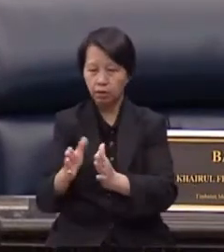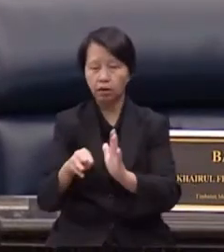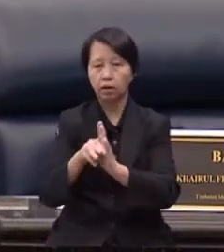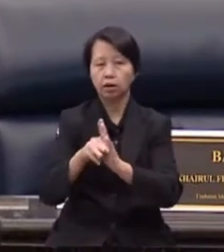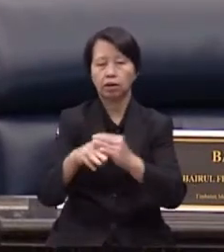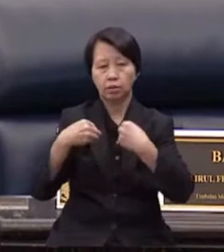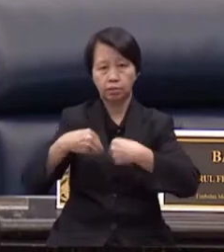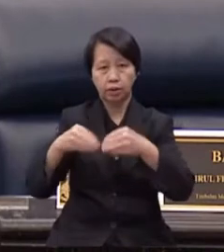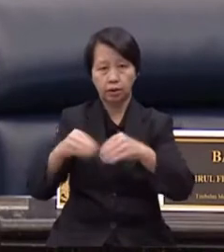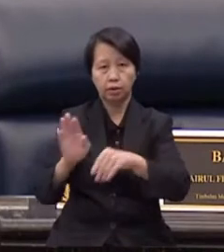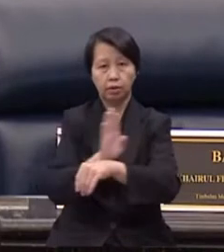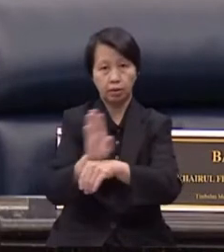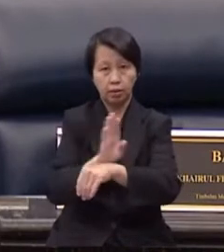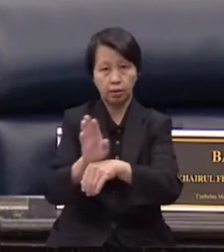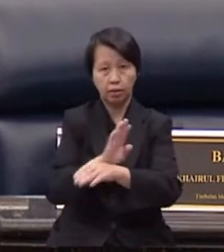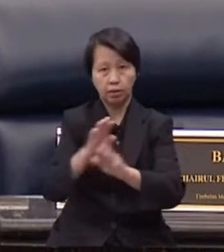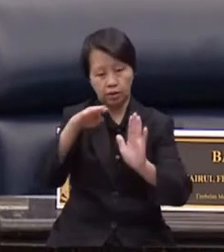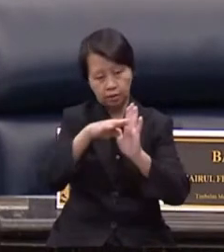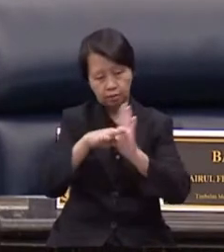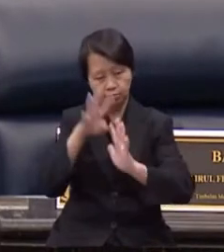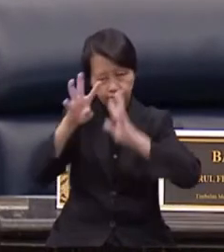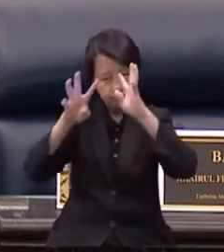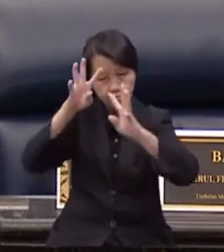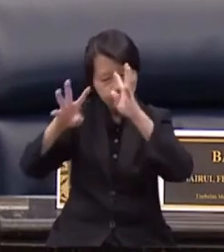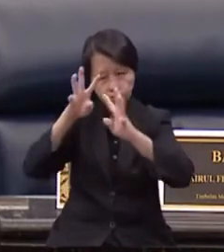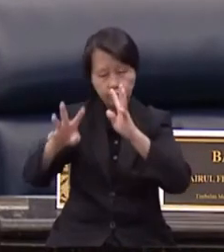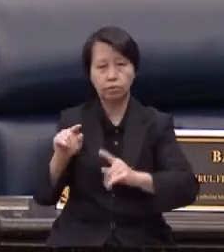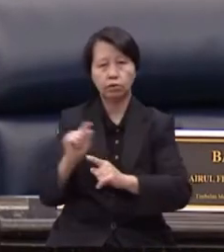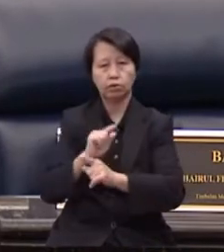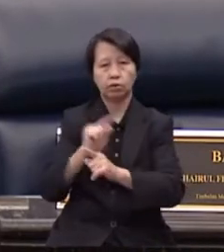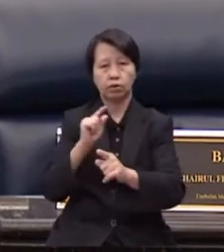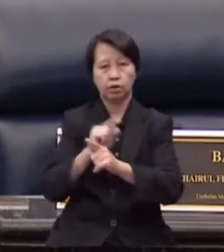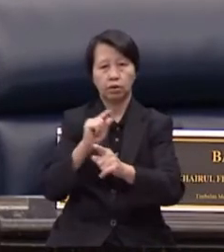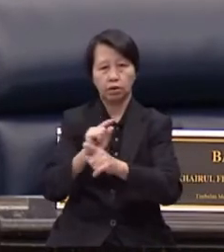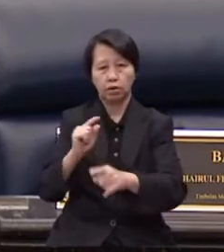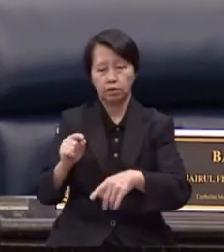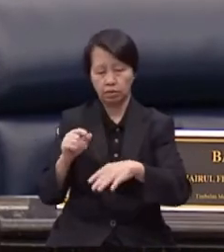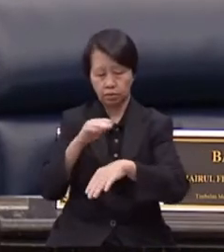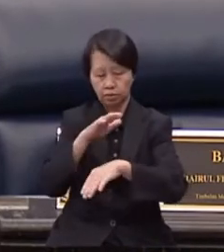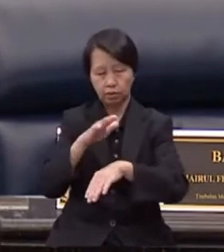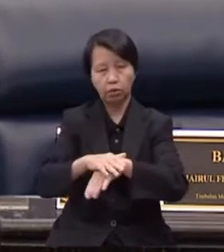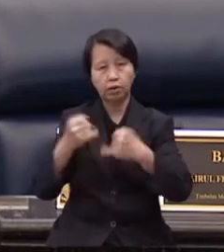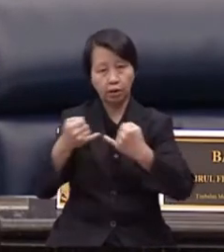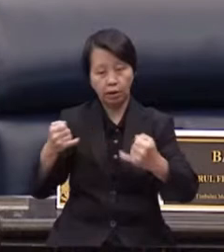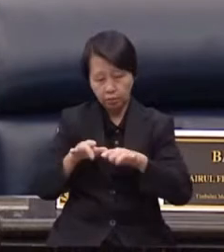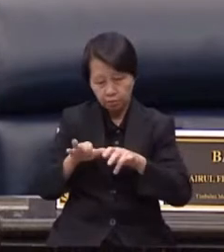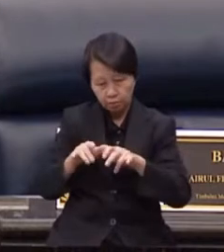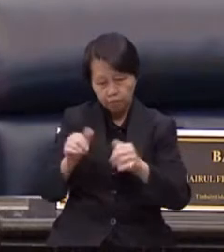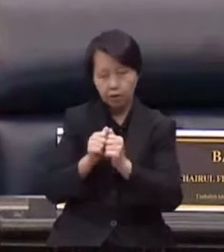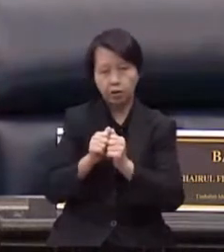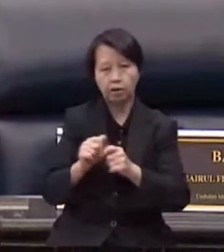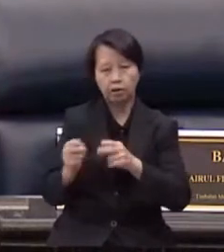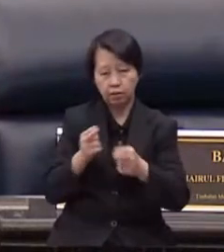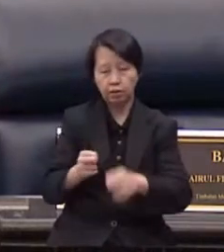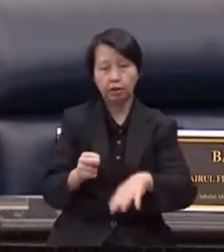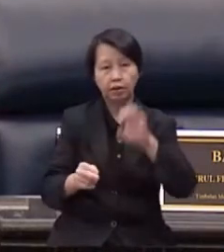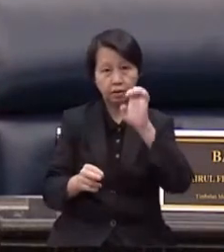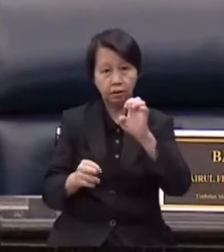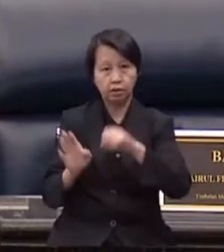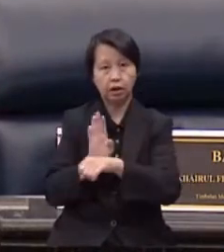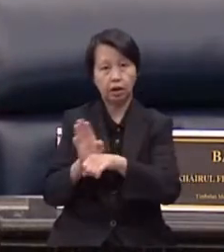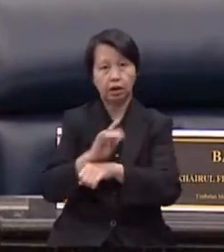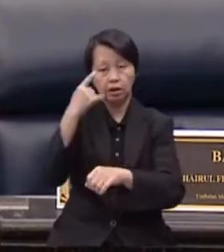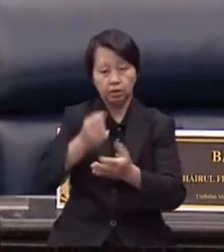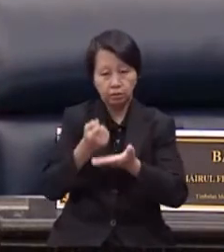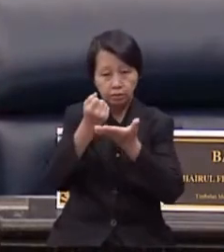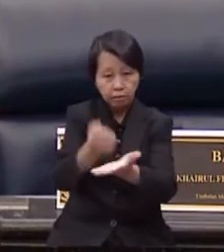peniagaan pembangunan kandungan kreatif penggunaan platform media sosial dan pengurusan platform idagang